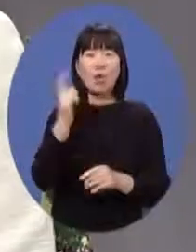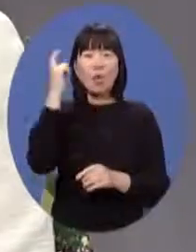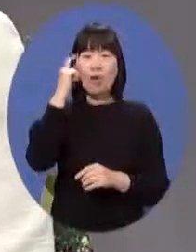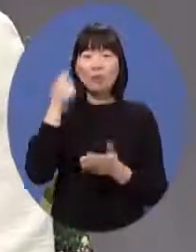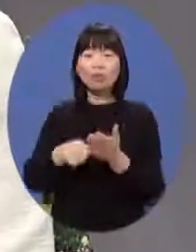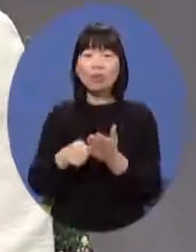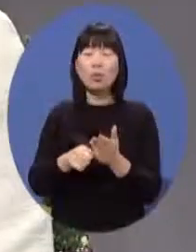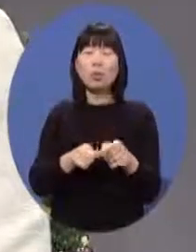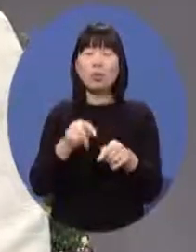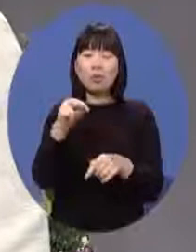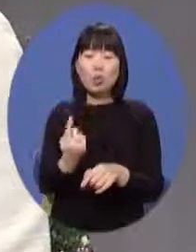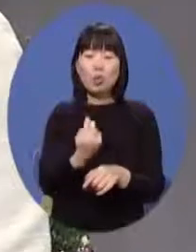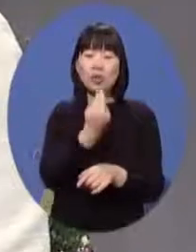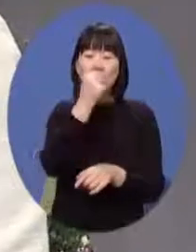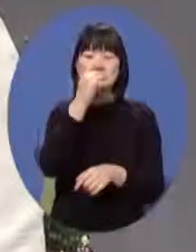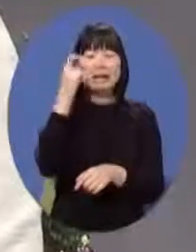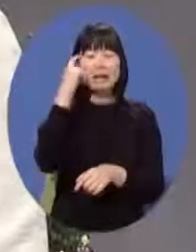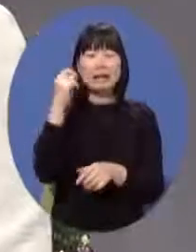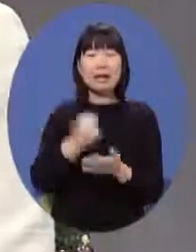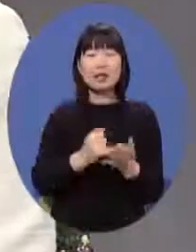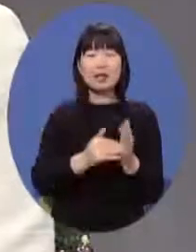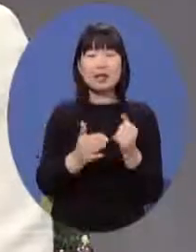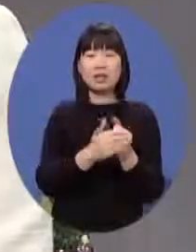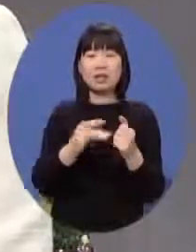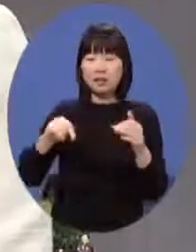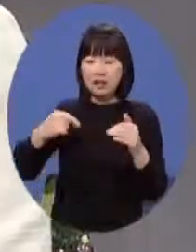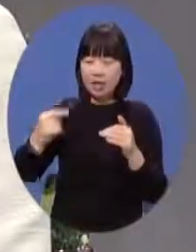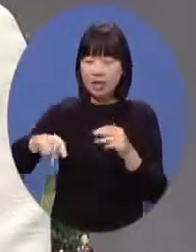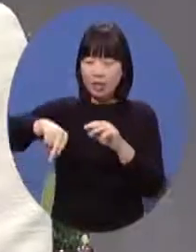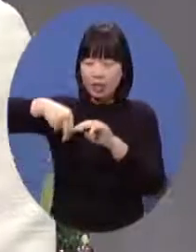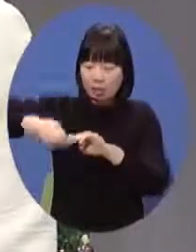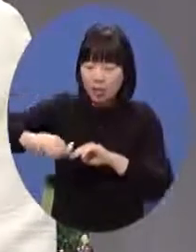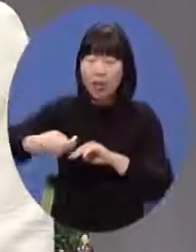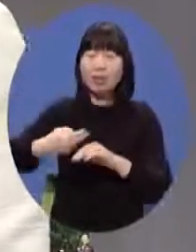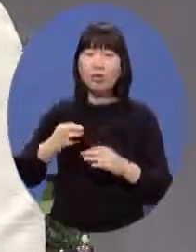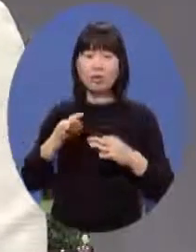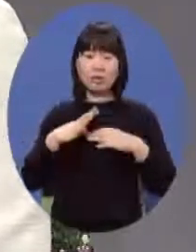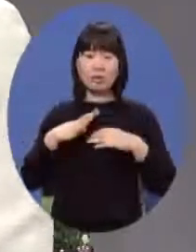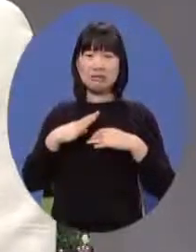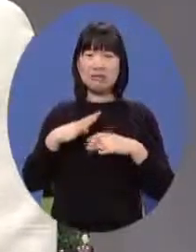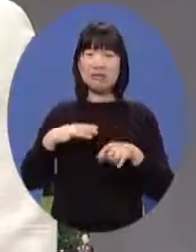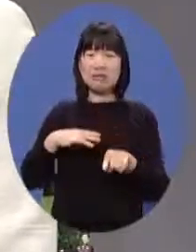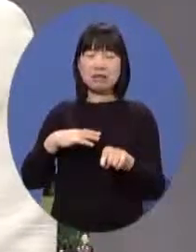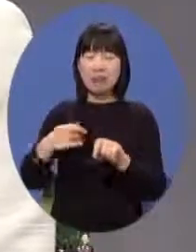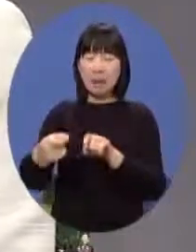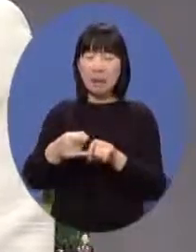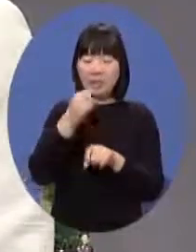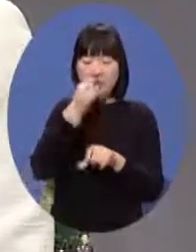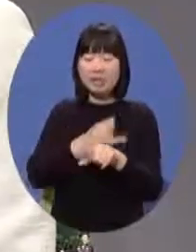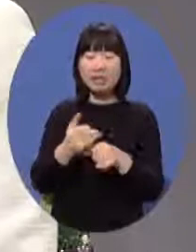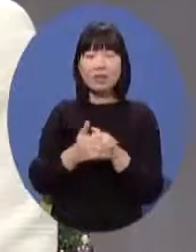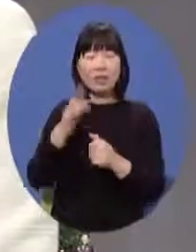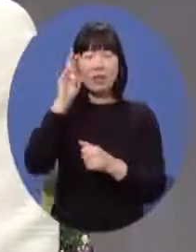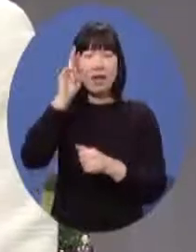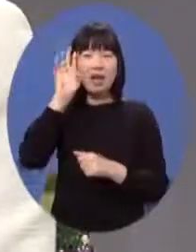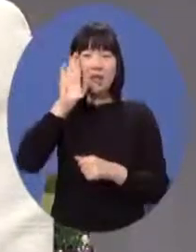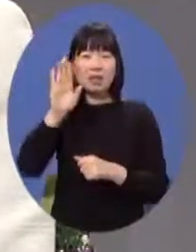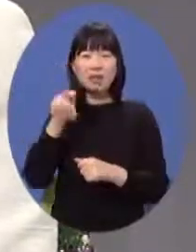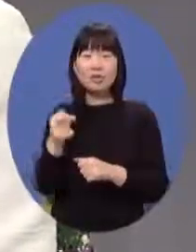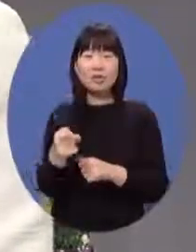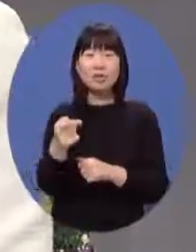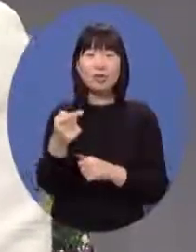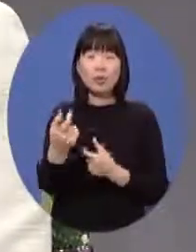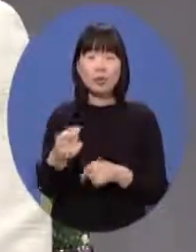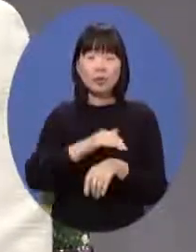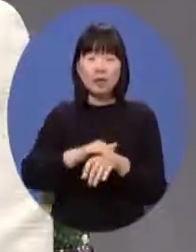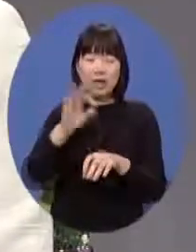아이들이 하고 있기 때문에, 근데 그 다음에 걸려서 놀랬지. 에이, 이게 요 앞에서 그랬구나. 근데 앞으로는 너도 이거 잘